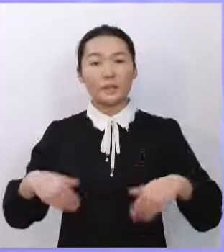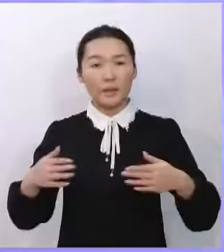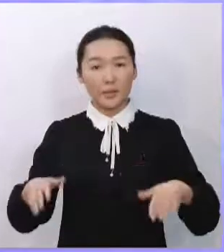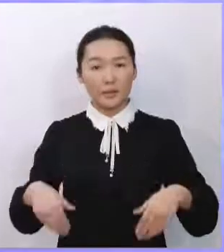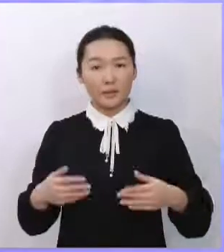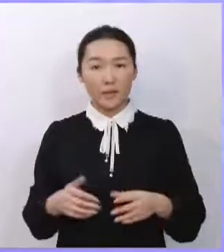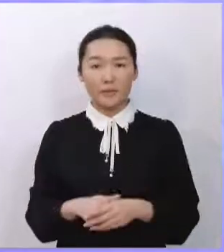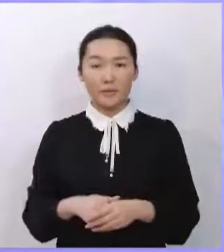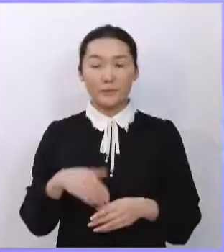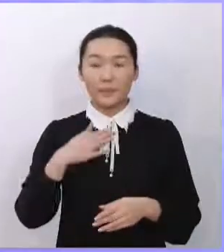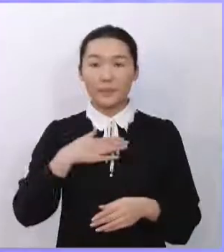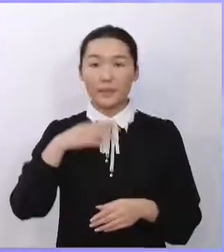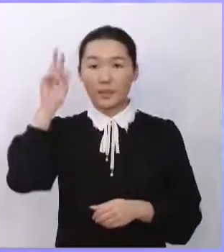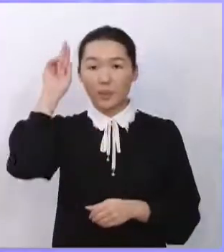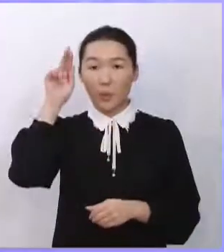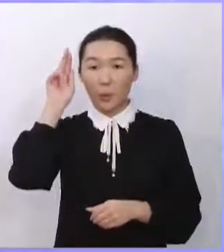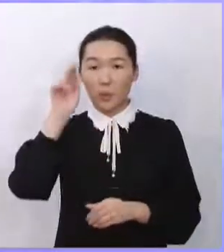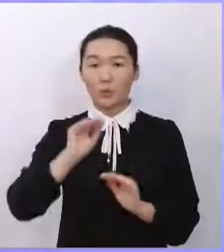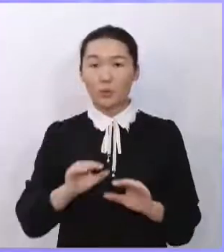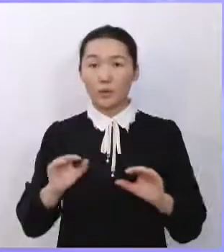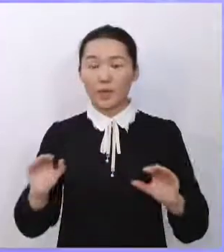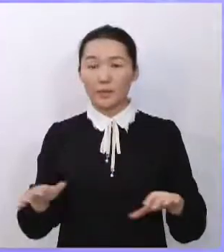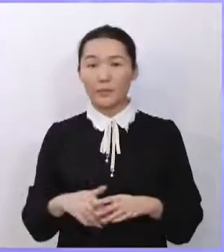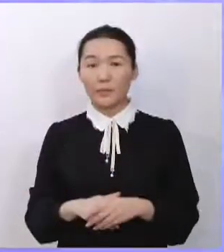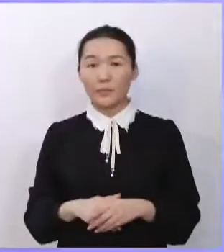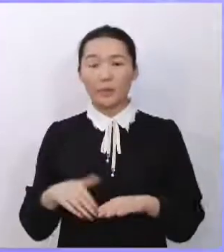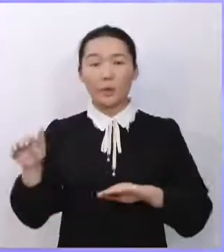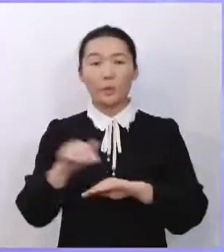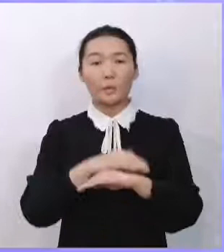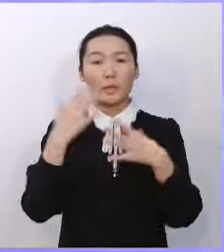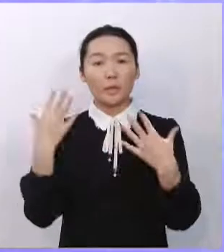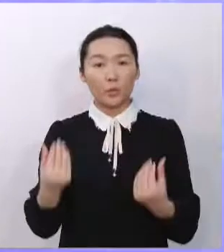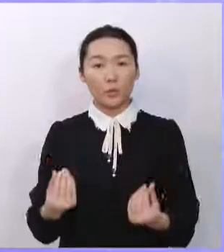Саламатсыңарбы, менин окуучуларым. Кутмандуу күнүңөр менен.